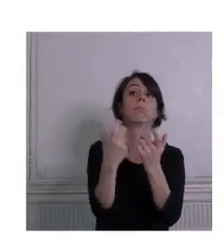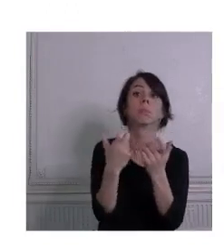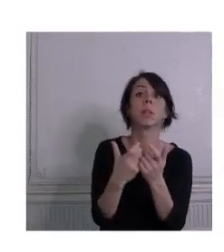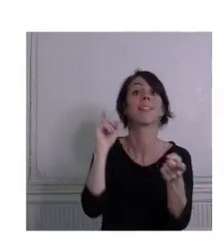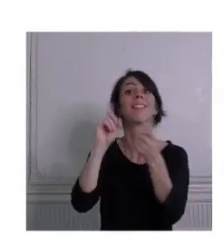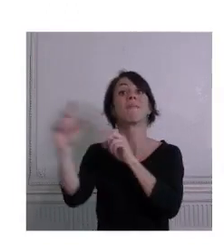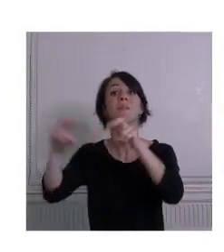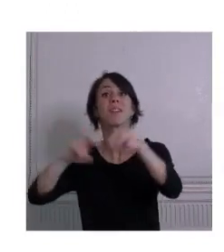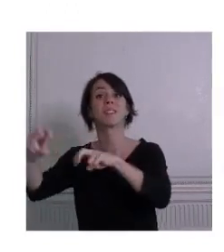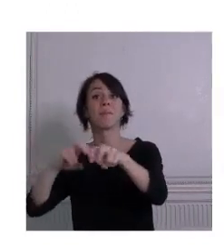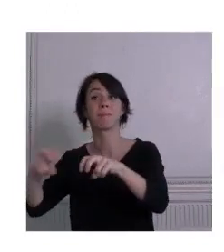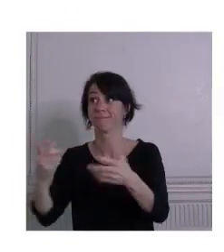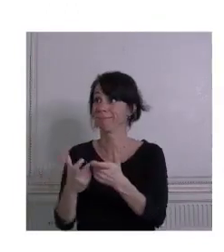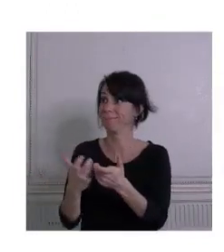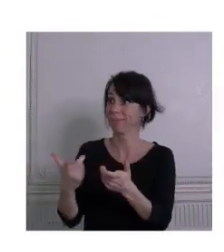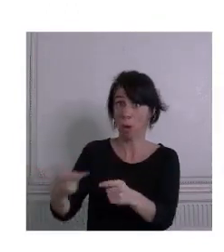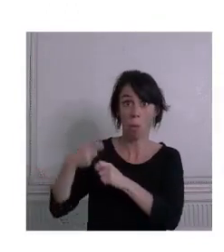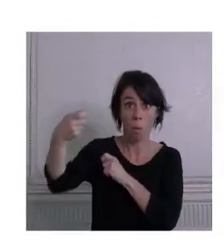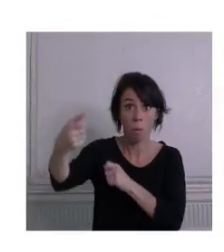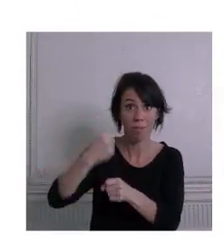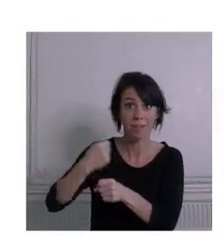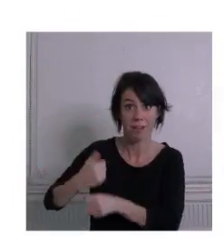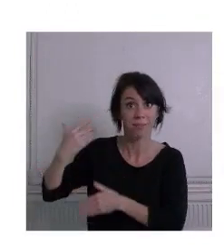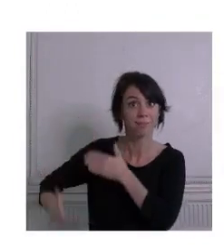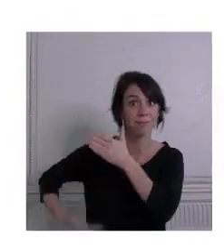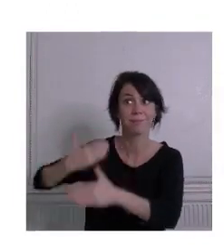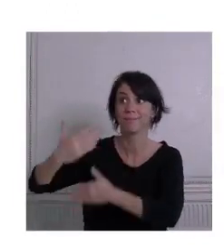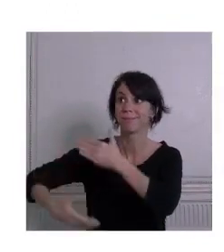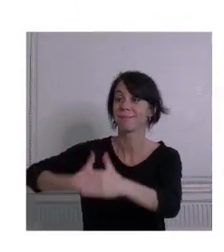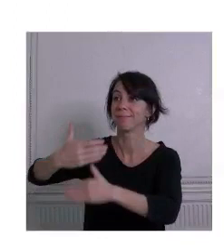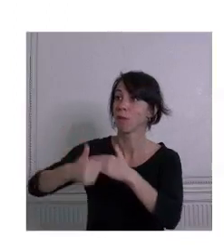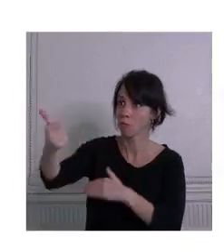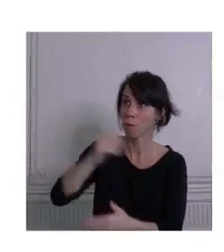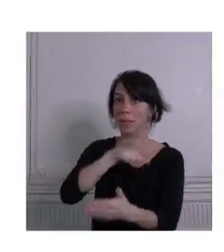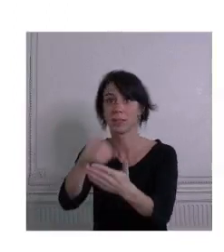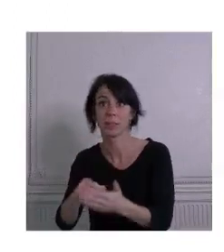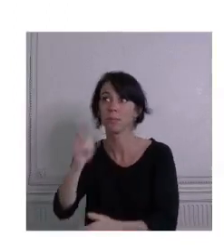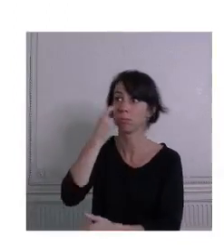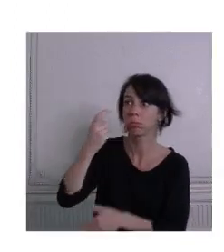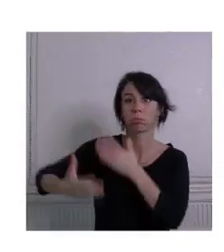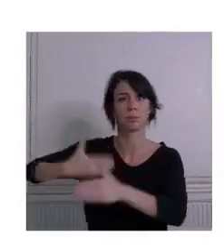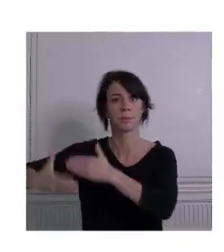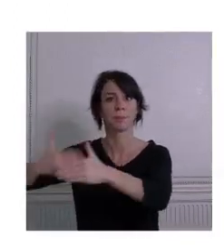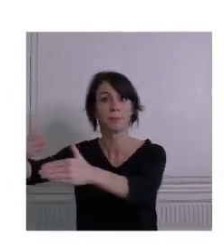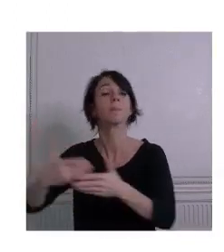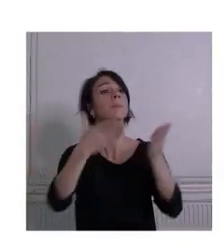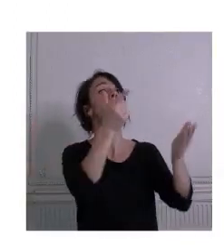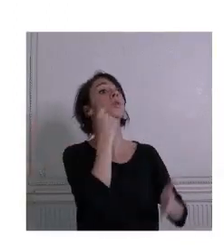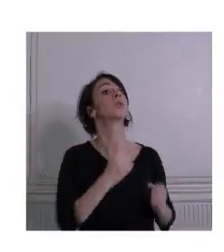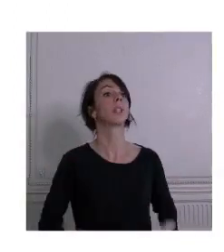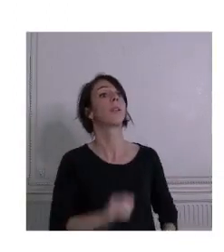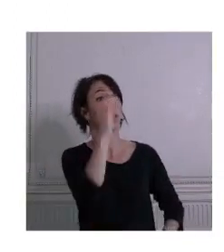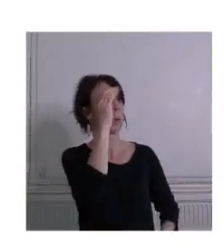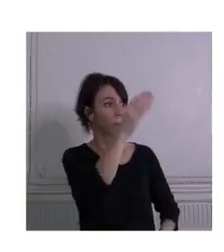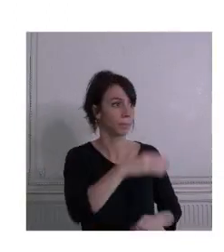sur l'énergie. Je voudrais juste vous rappeler, mes chers collègues, il n'y a pas de vote, hein. C'est une présentation avec des choses très précises, c'est un